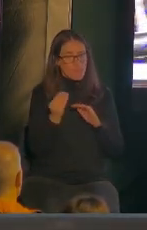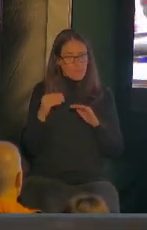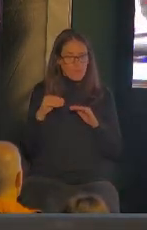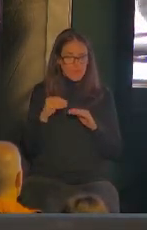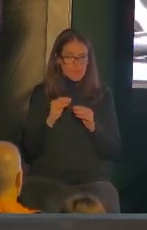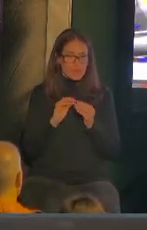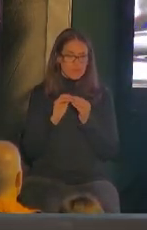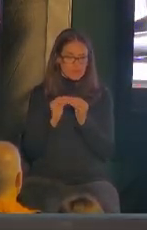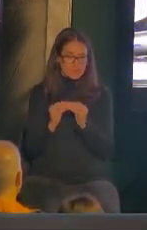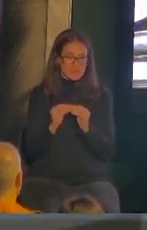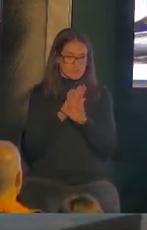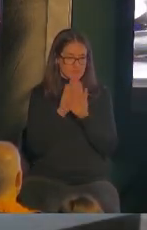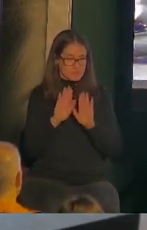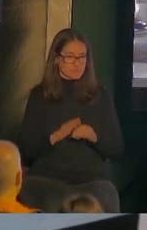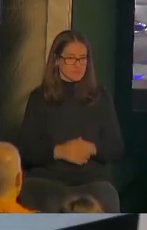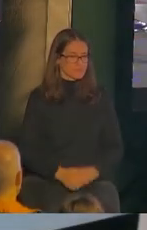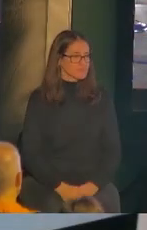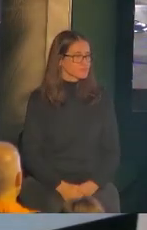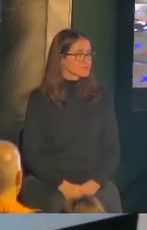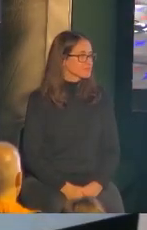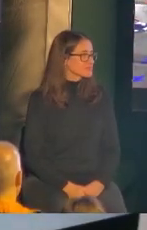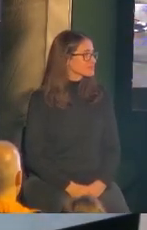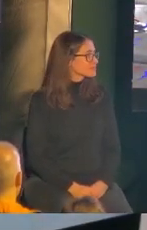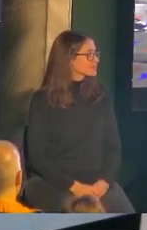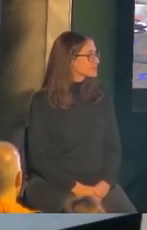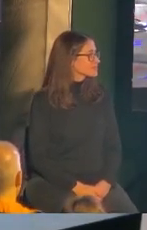Vale. Aquí mateix.